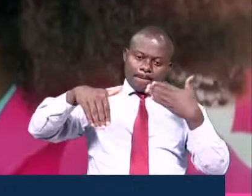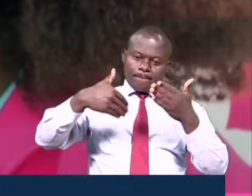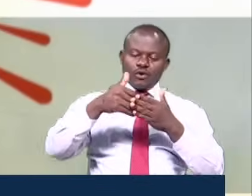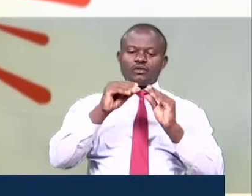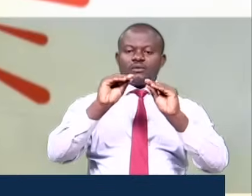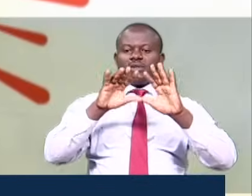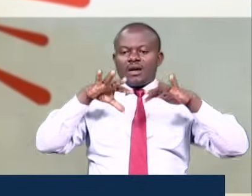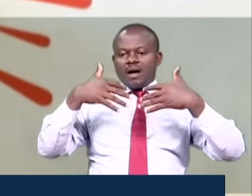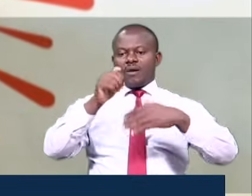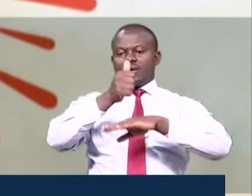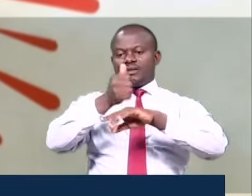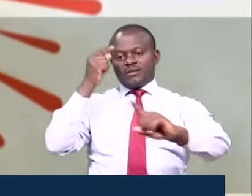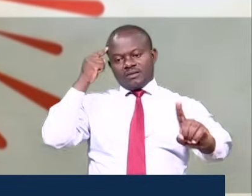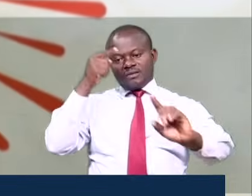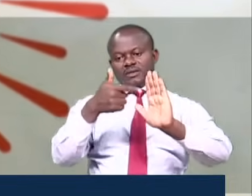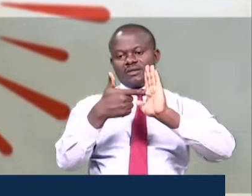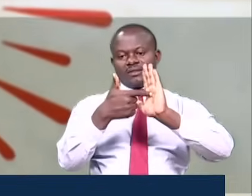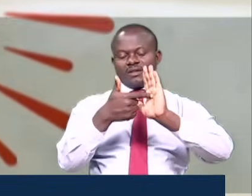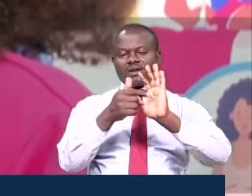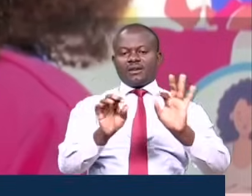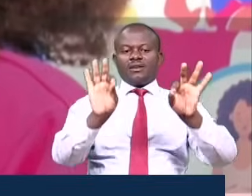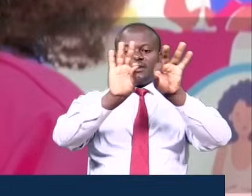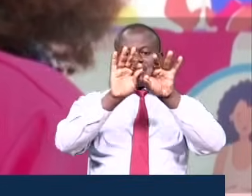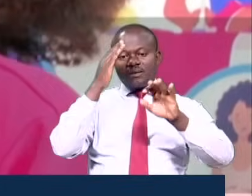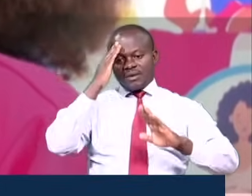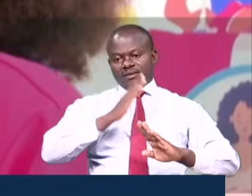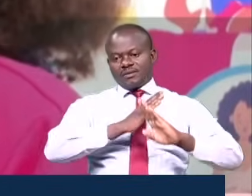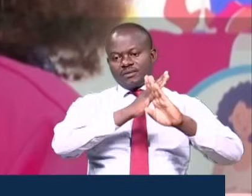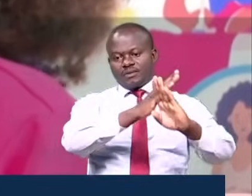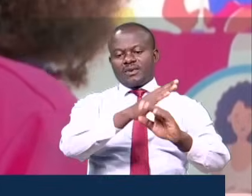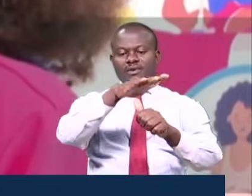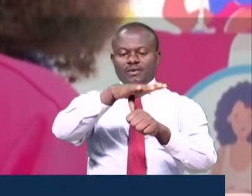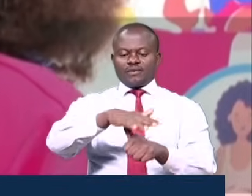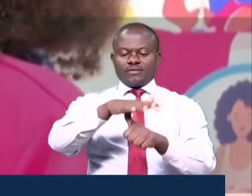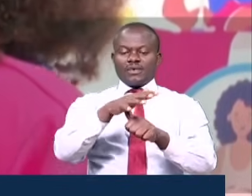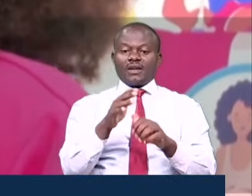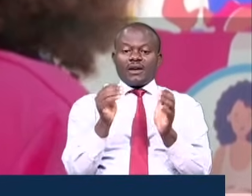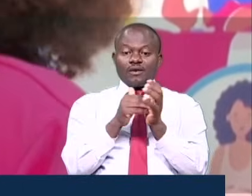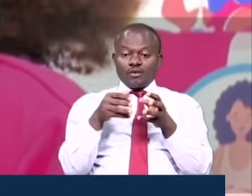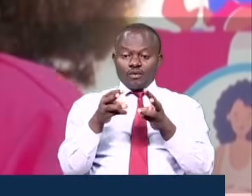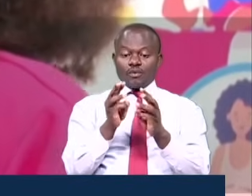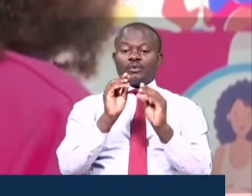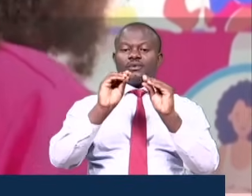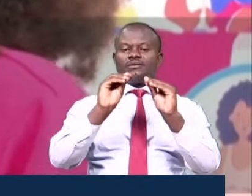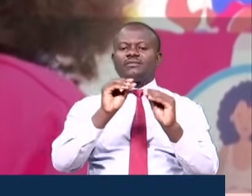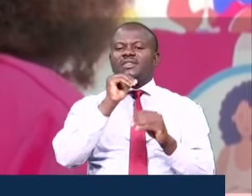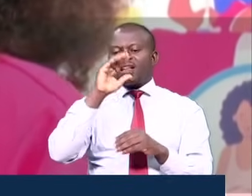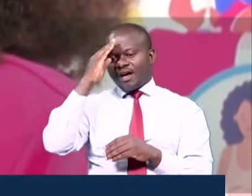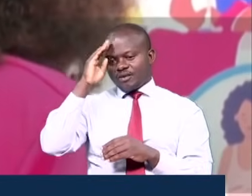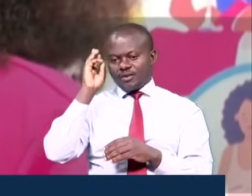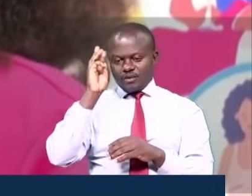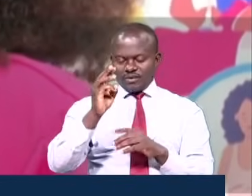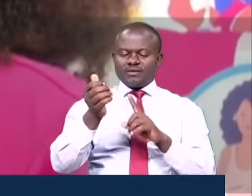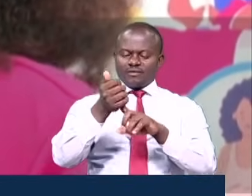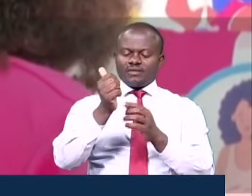uko washyiraho intego n'indangagaciro, bazi kurwanya ihohotera, kandi ubu byo turi kubigisha nta shiti ko